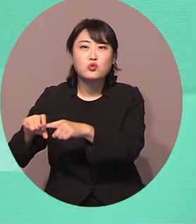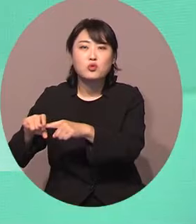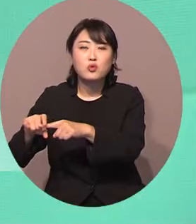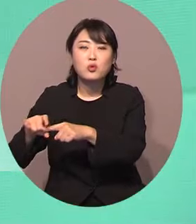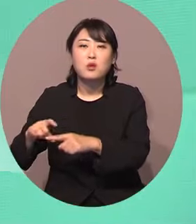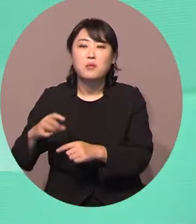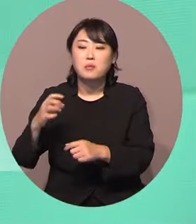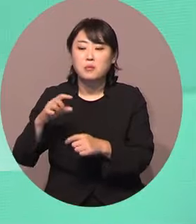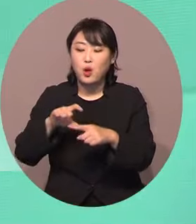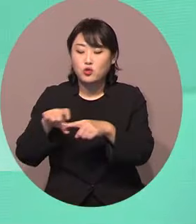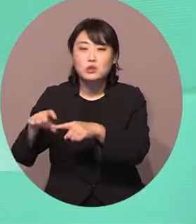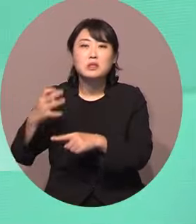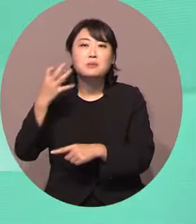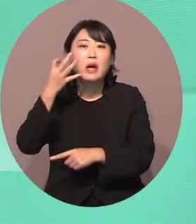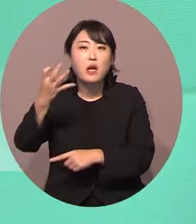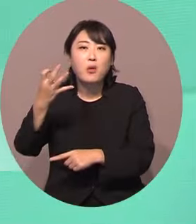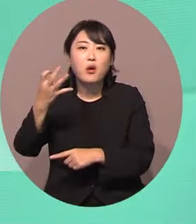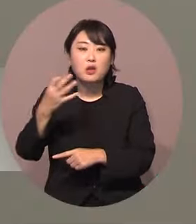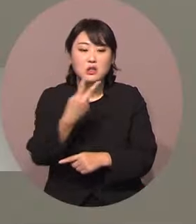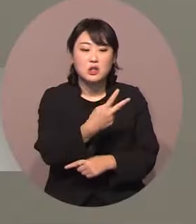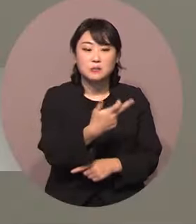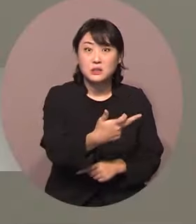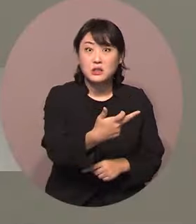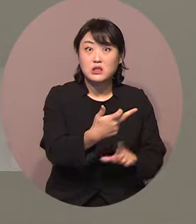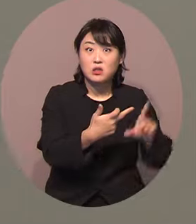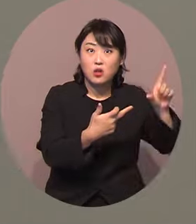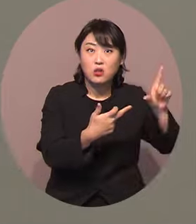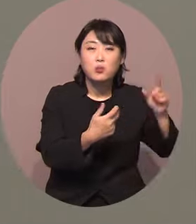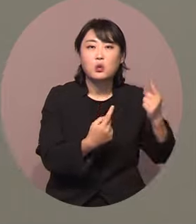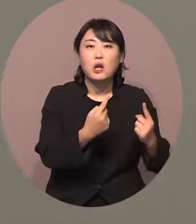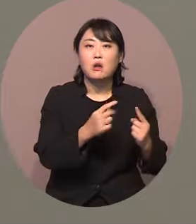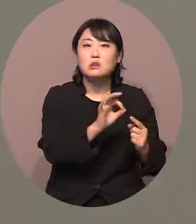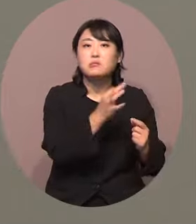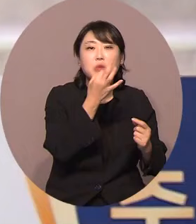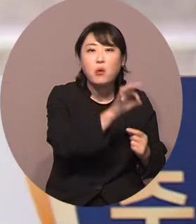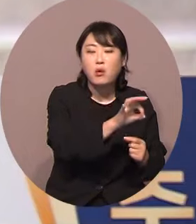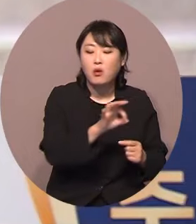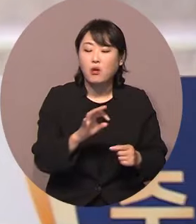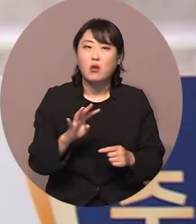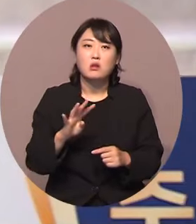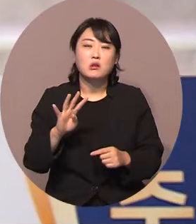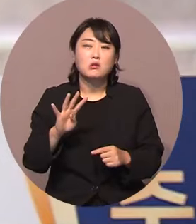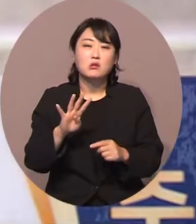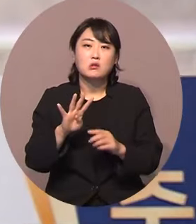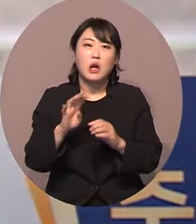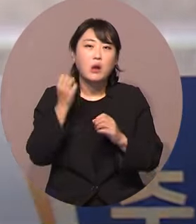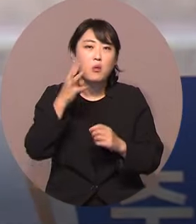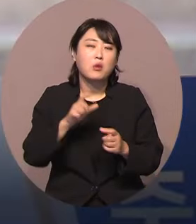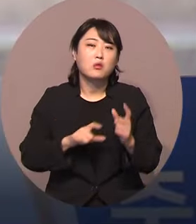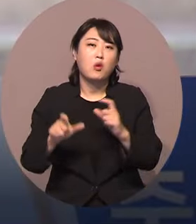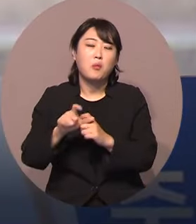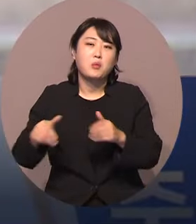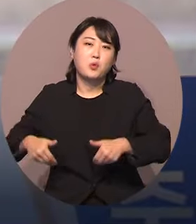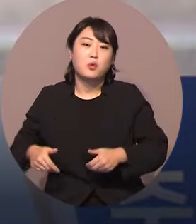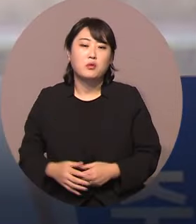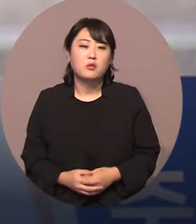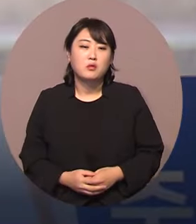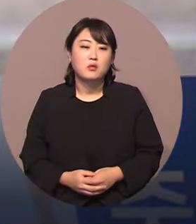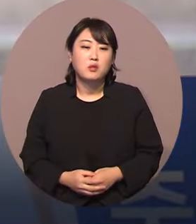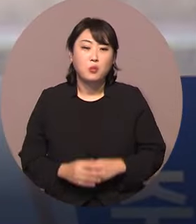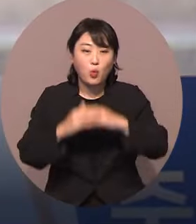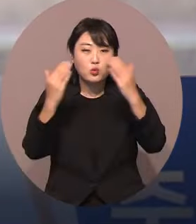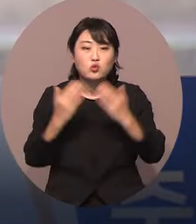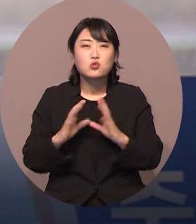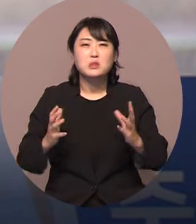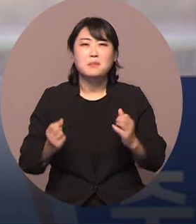14개로 5년 전보다 4개월 가량 늘었습니다 모든 국민은 신속한 재판을 받을 권리를